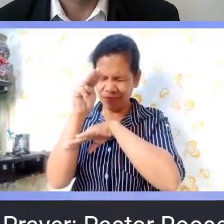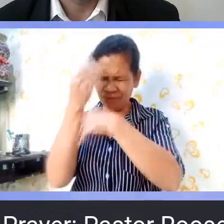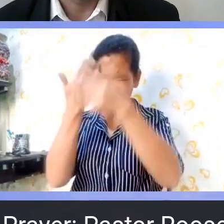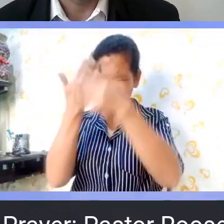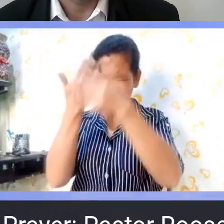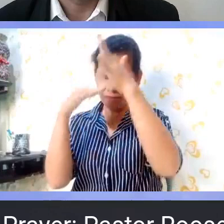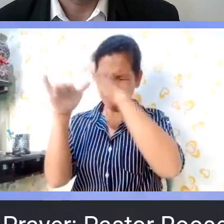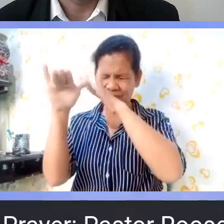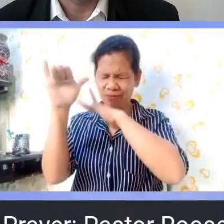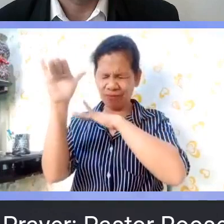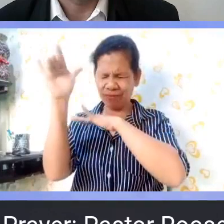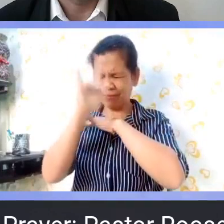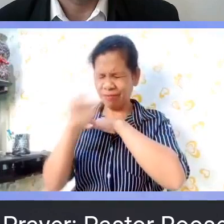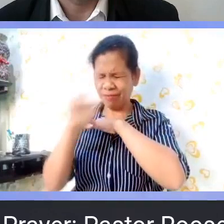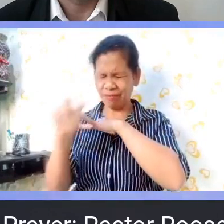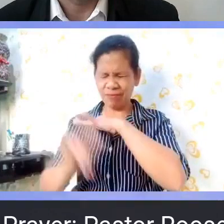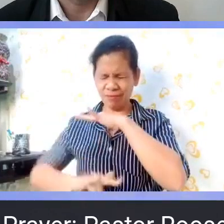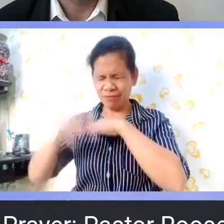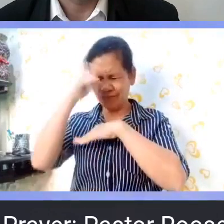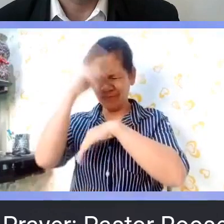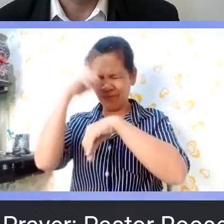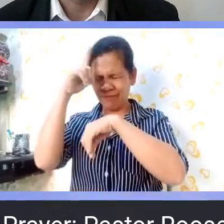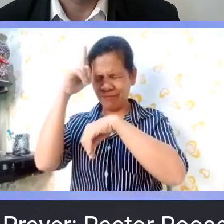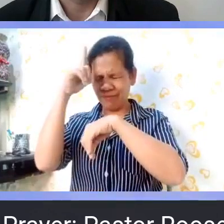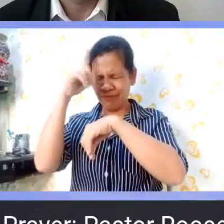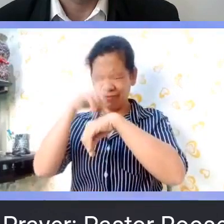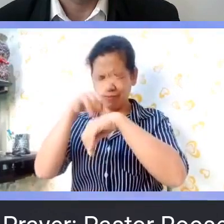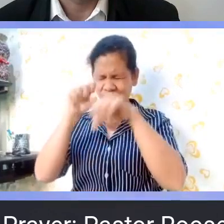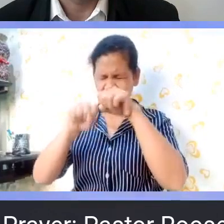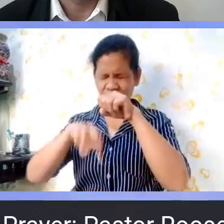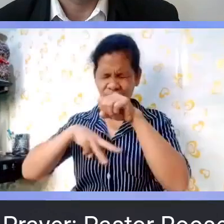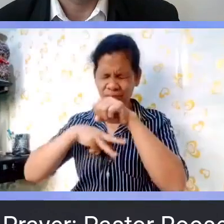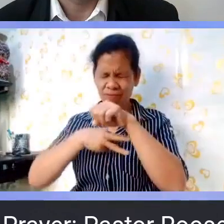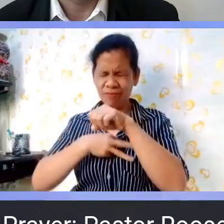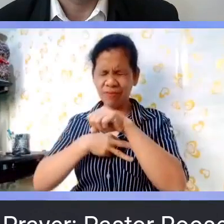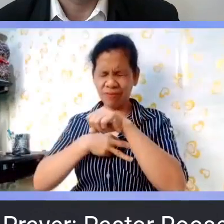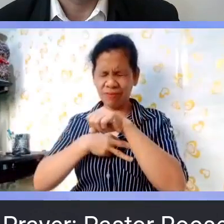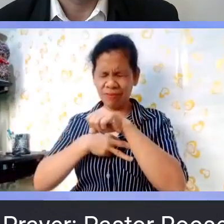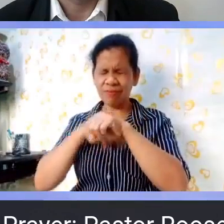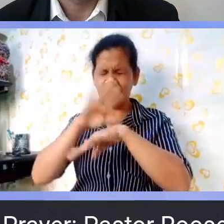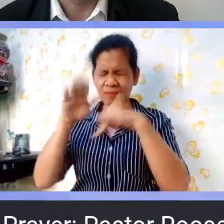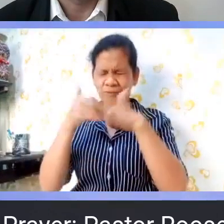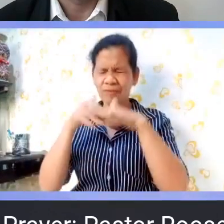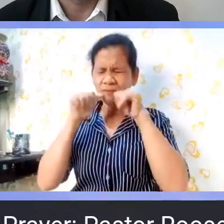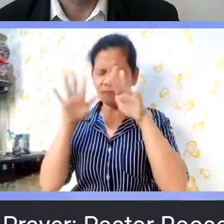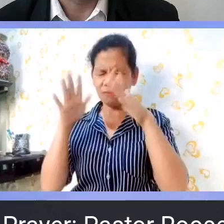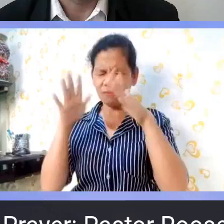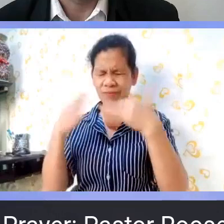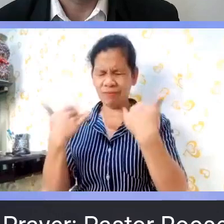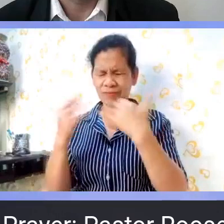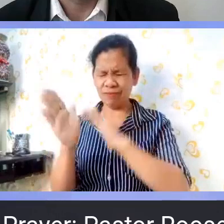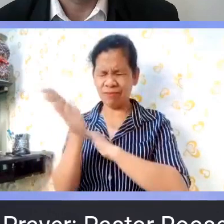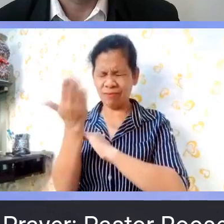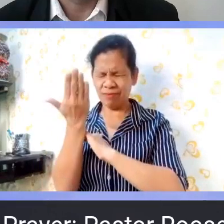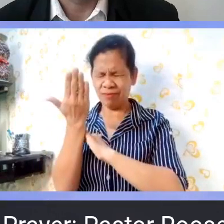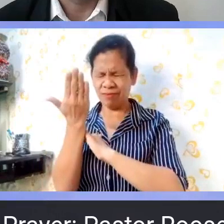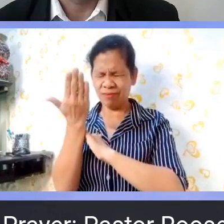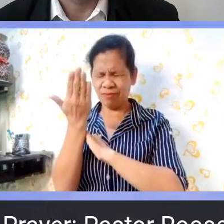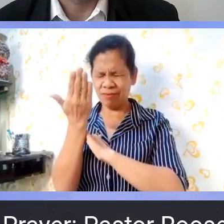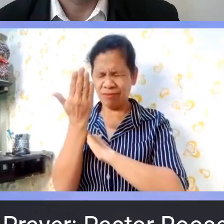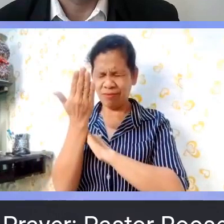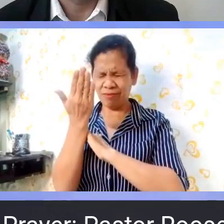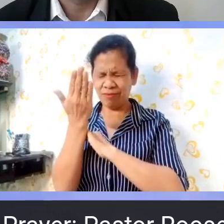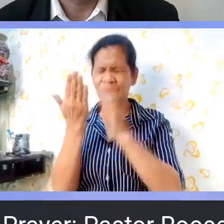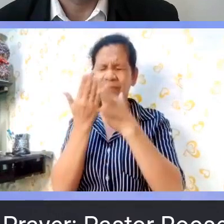kaalaman upang kami, Panginoong Diyos, ay kapwa mapagpala muli sa umagang ito sa pamagitan ng